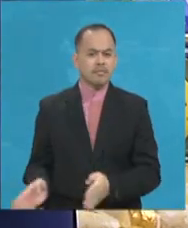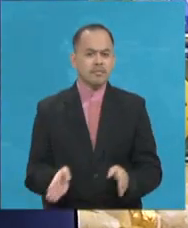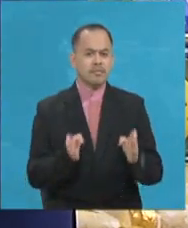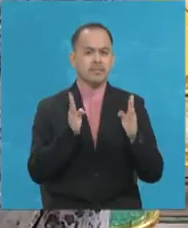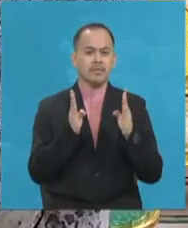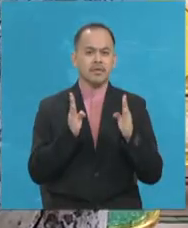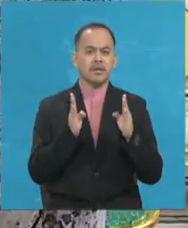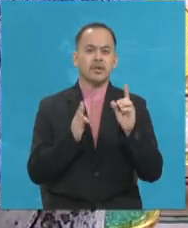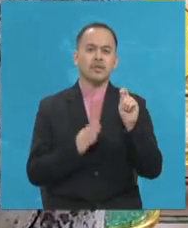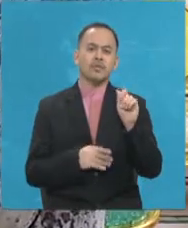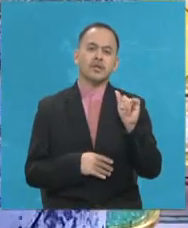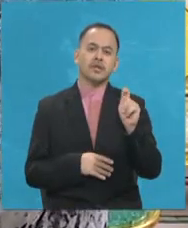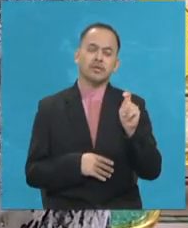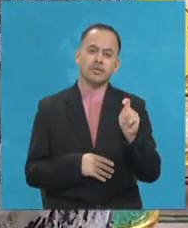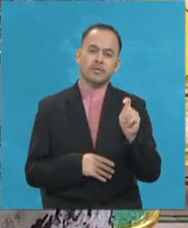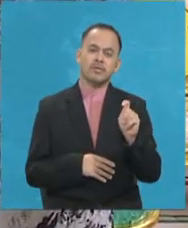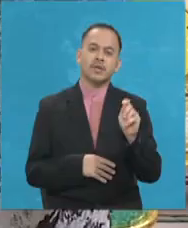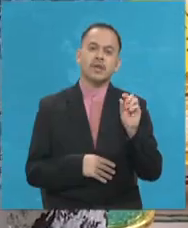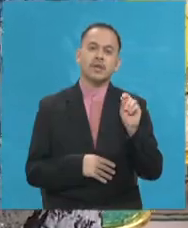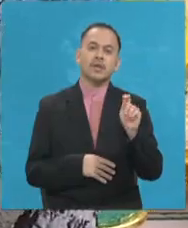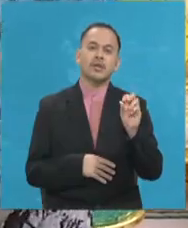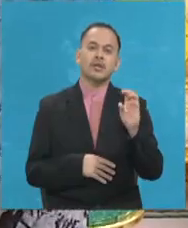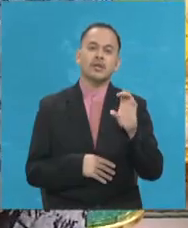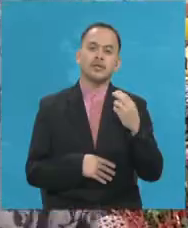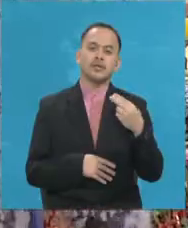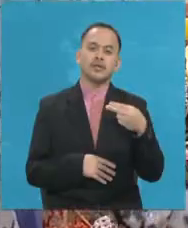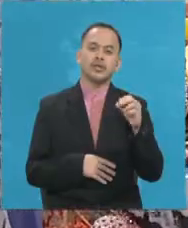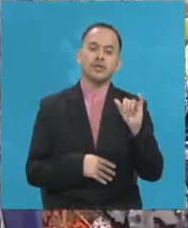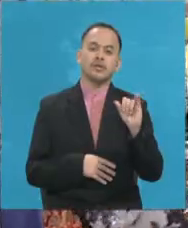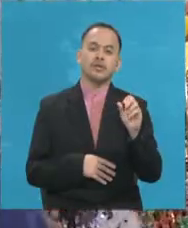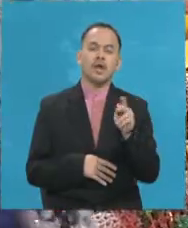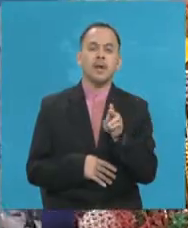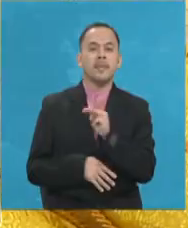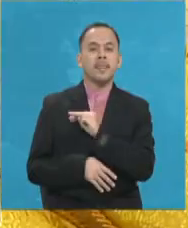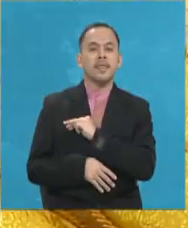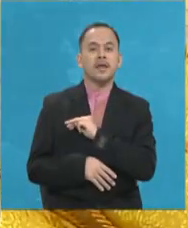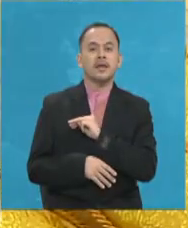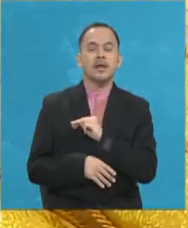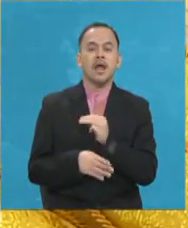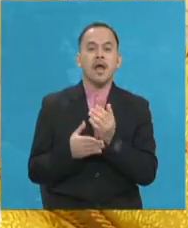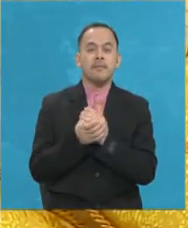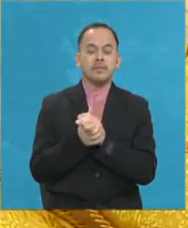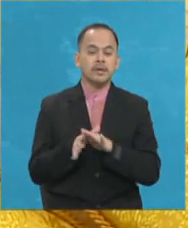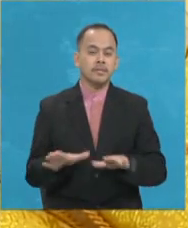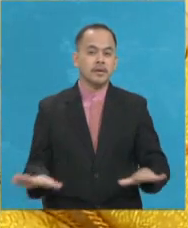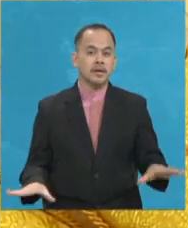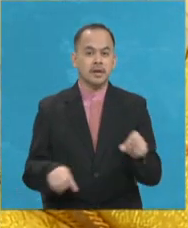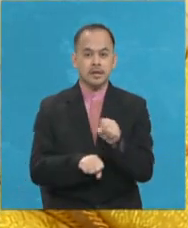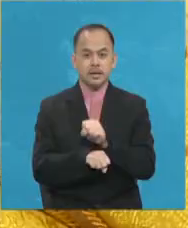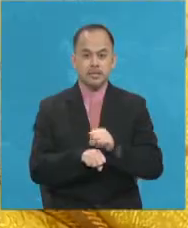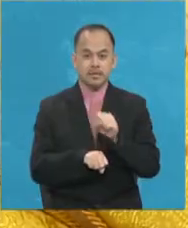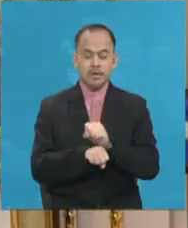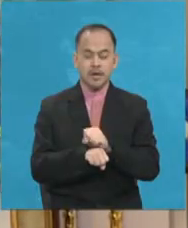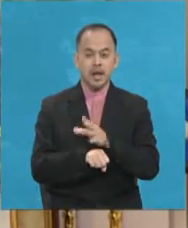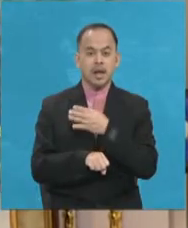menghadap Tuhannya terutama Tio ji-hyun menteri kanan dan menteri penyelaras keselamatan Negara Republik Singapura